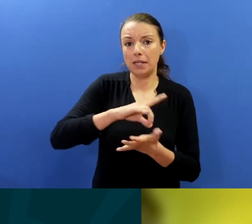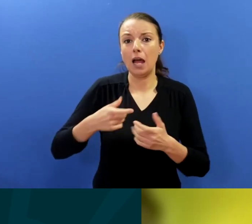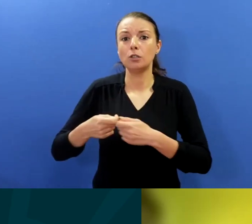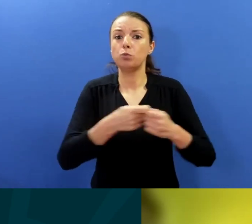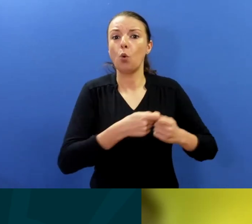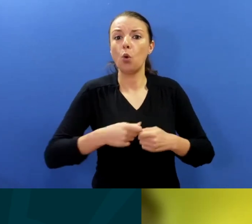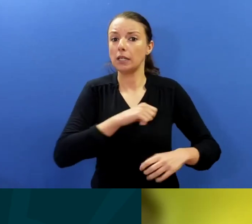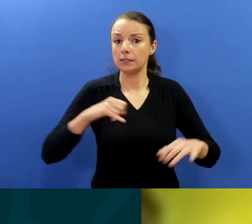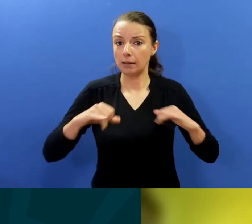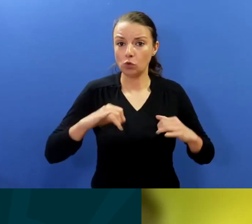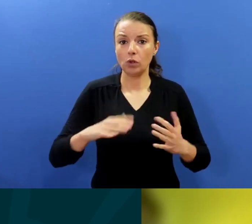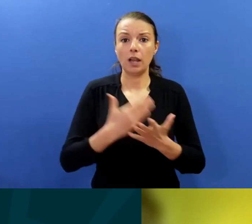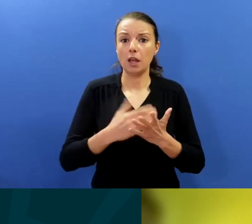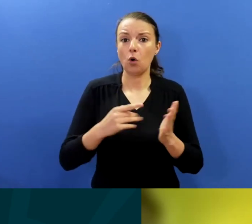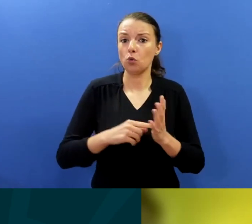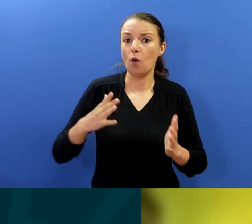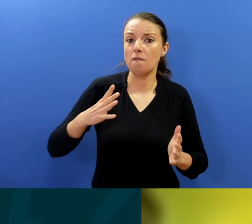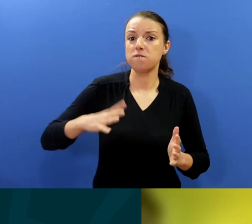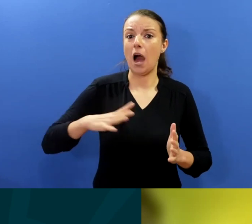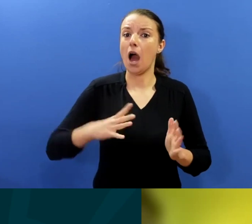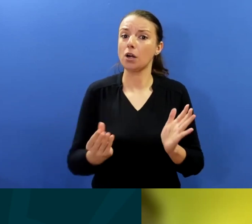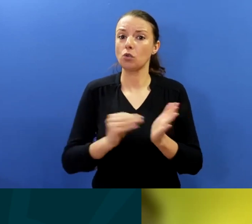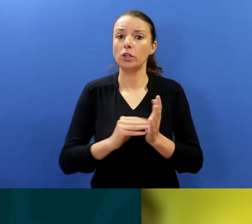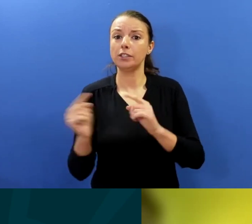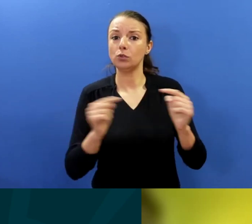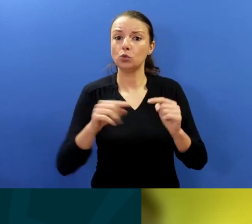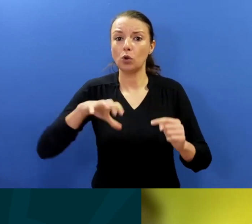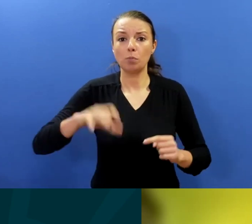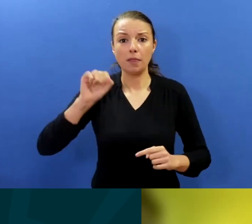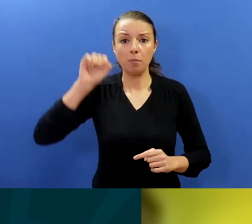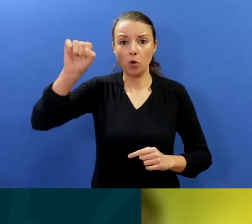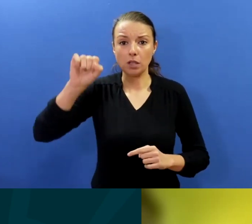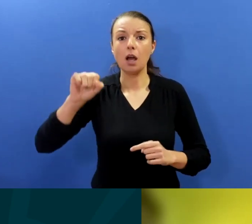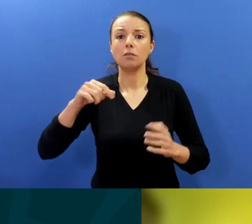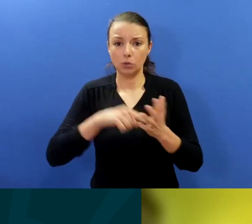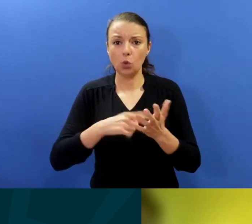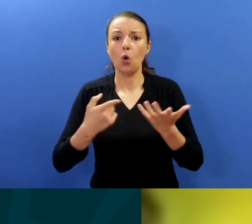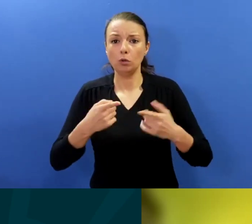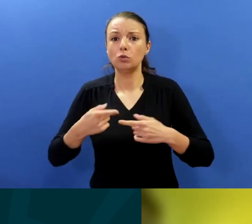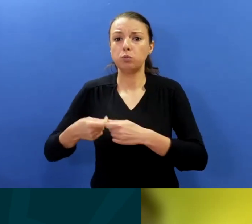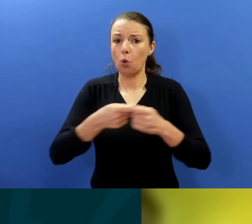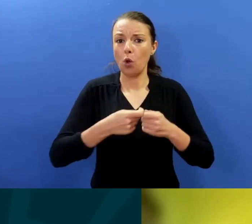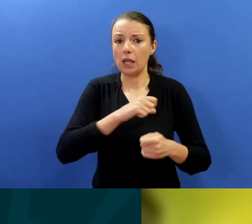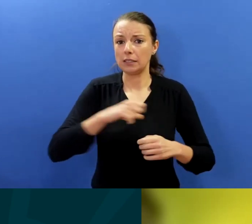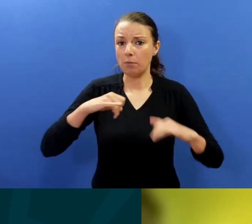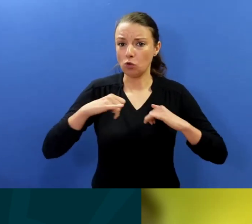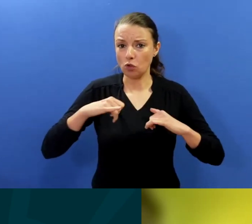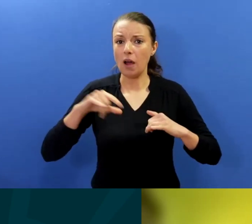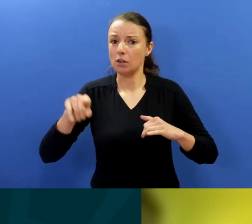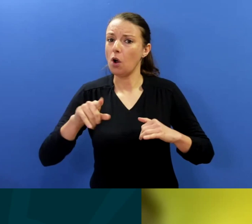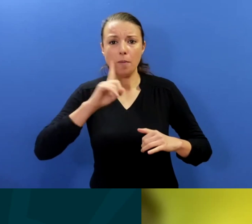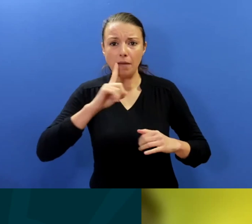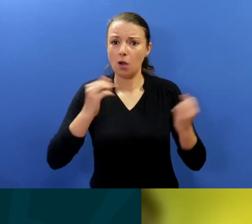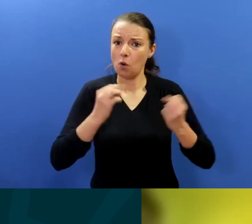dlatego ta wartość dyskusji demokratycznej w ramach wspólnoty samorządowej jest ogromna. Musimy o tym pamiętać,